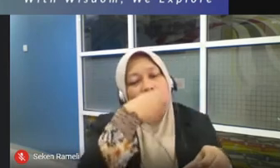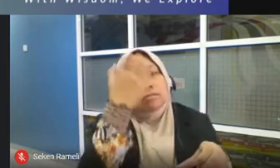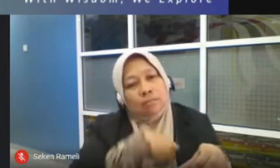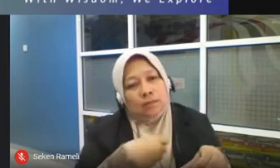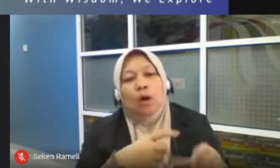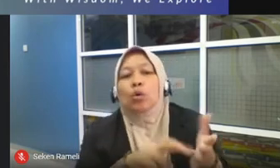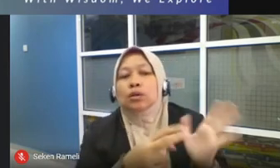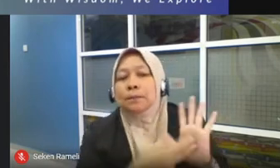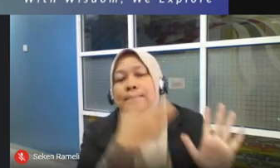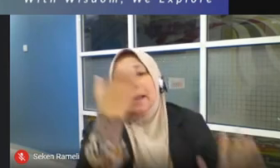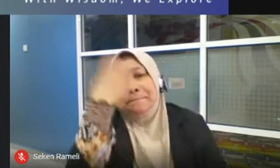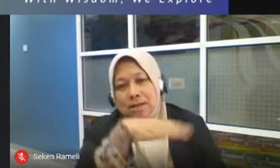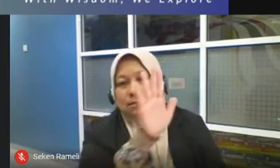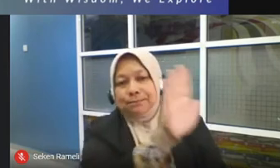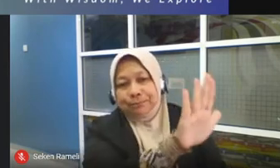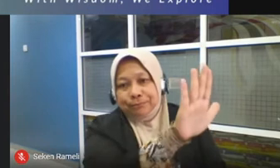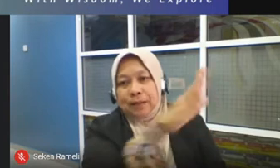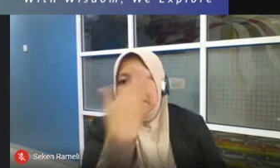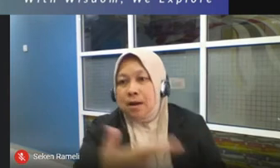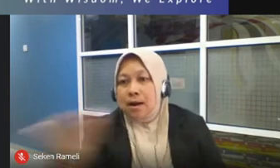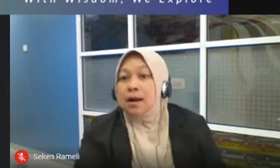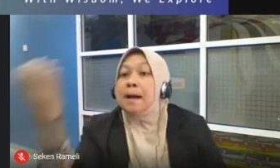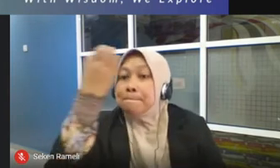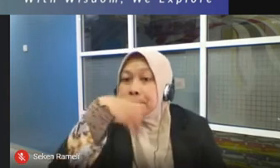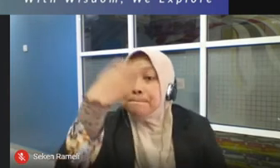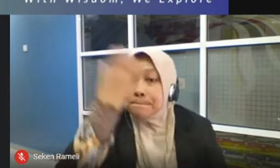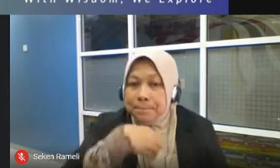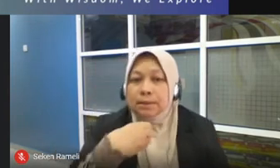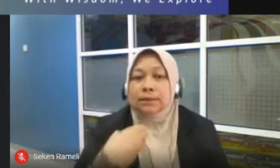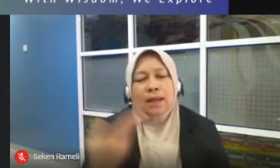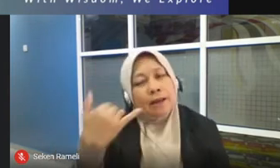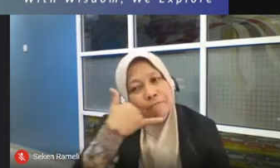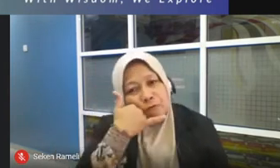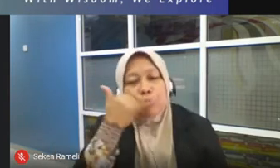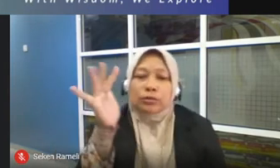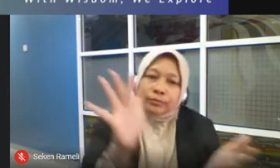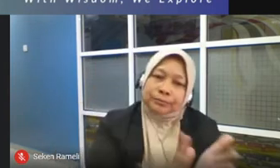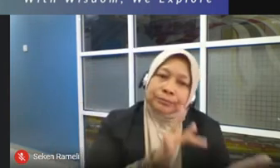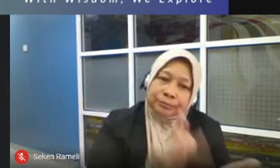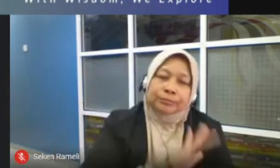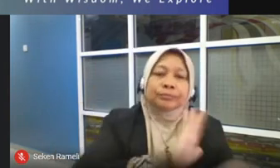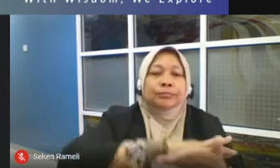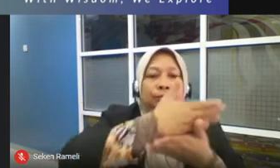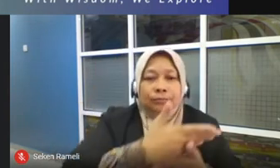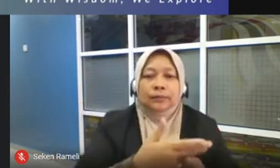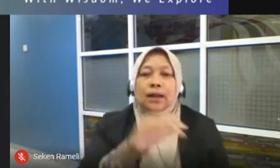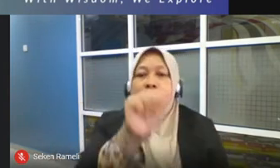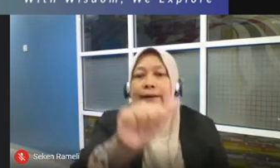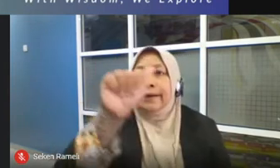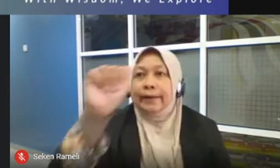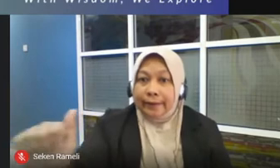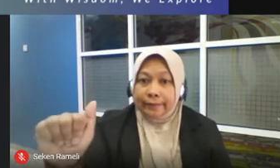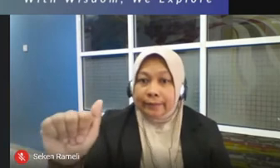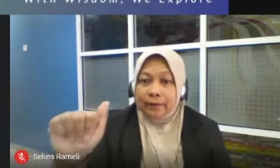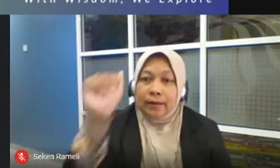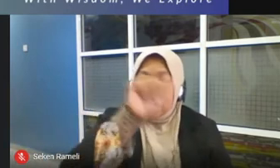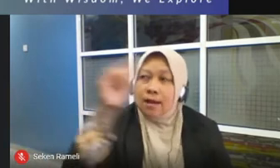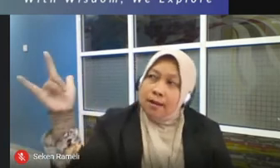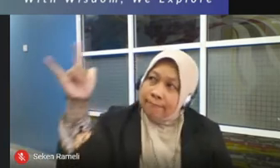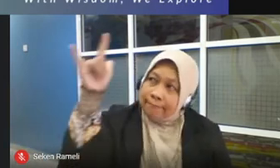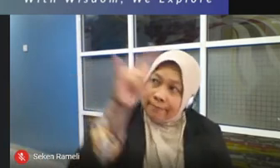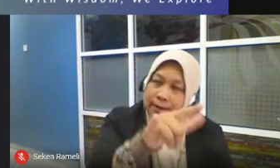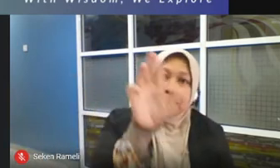ini produk Apple, okay, produk komputer, produk handphone dan sebagainya. Kalau AirAsia tu pula, logo AirAsia mudah,